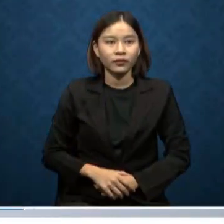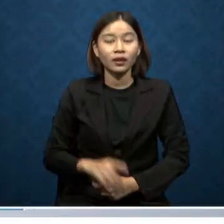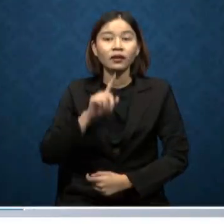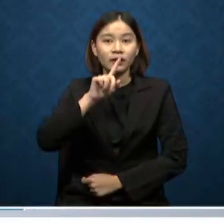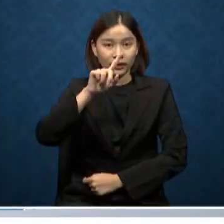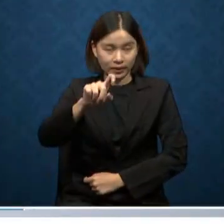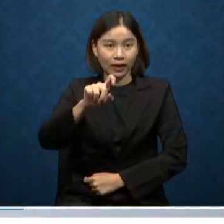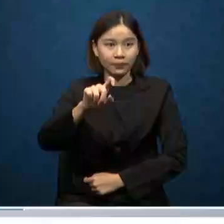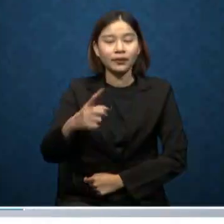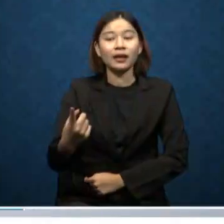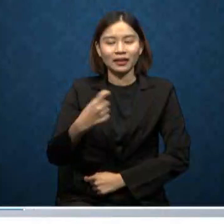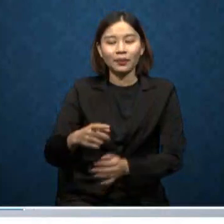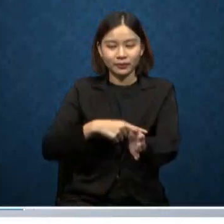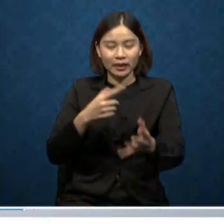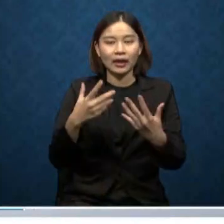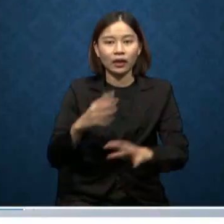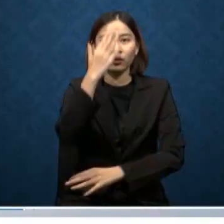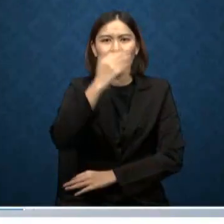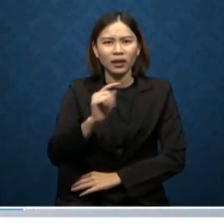ถามสักพัκ eran์ Cooper